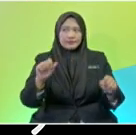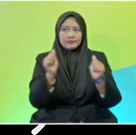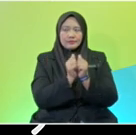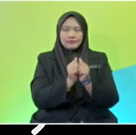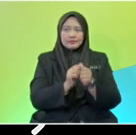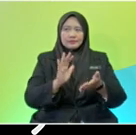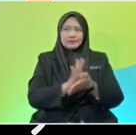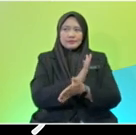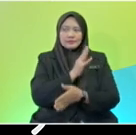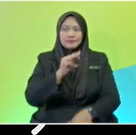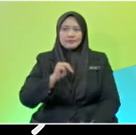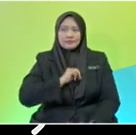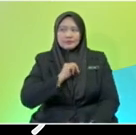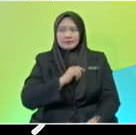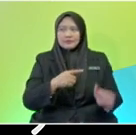dan tunjukkan